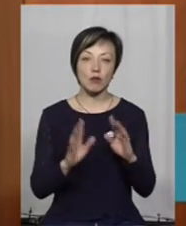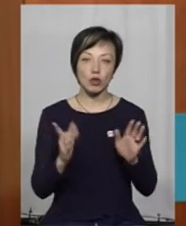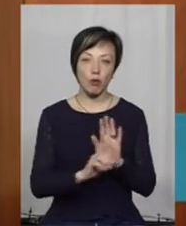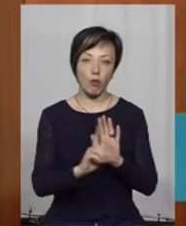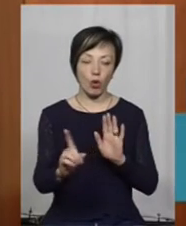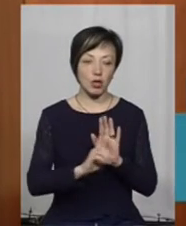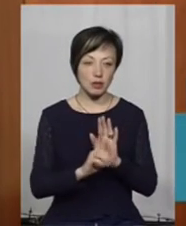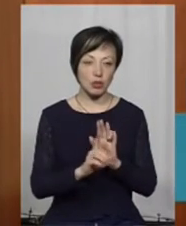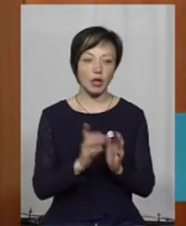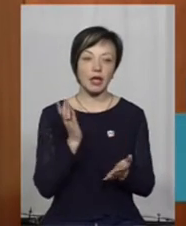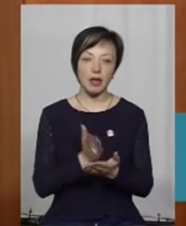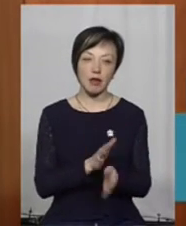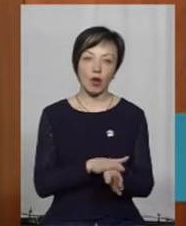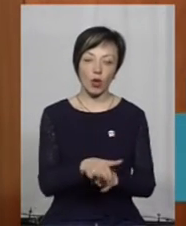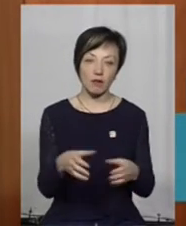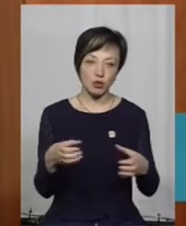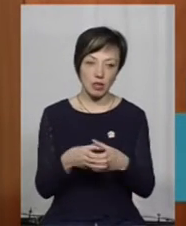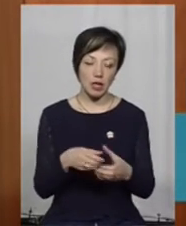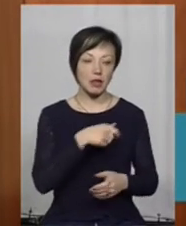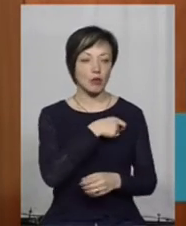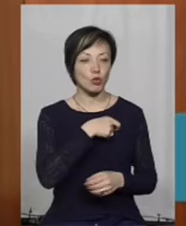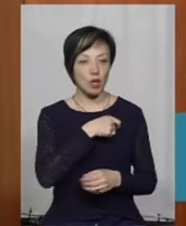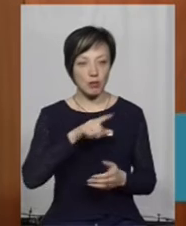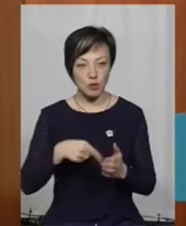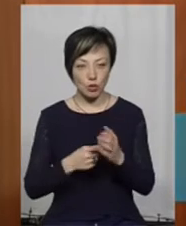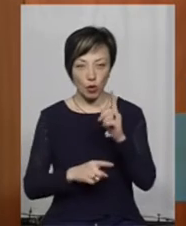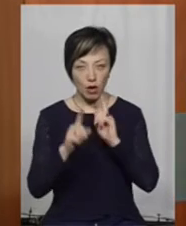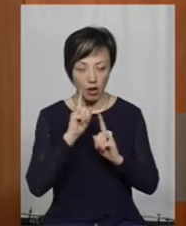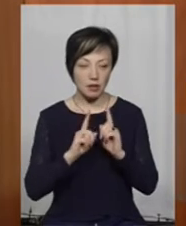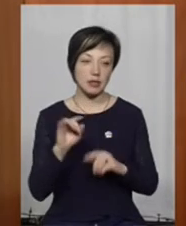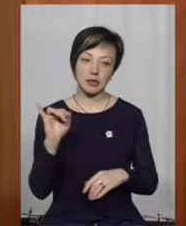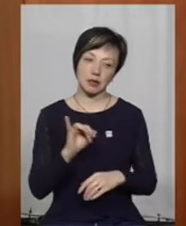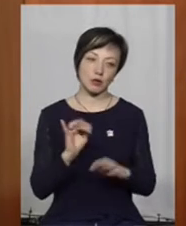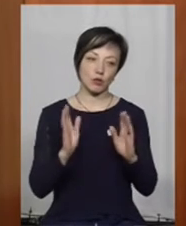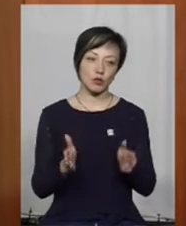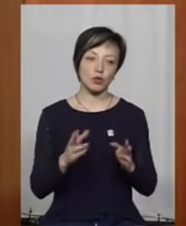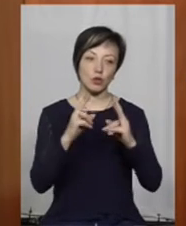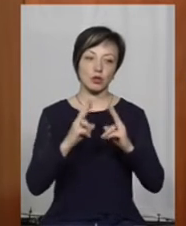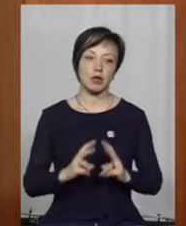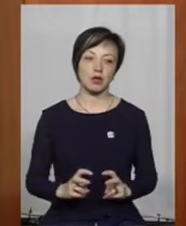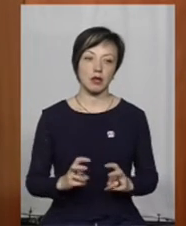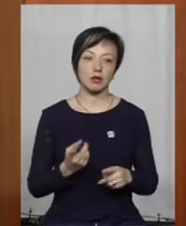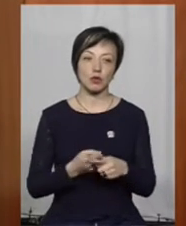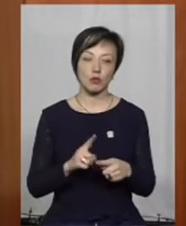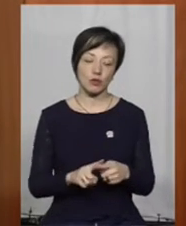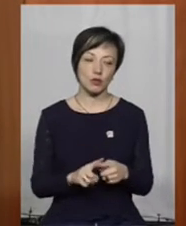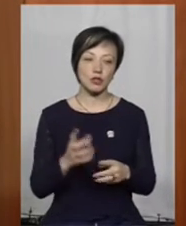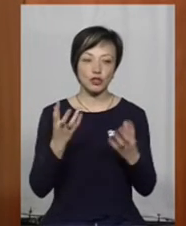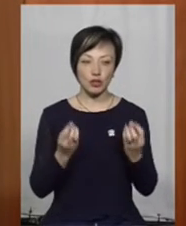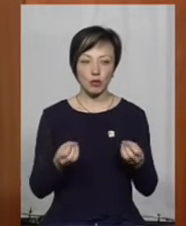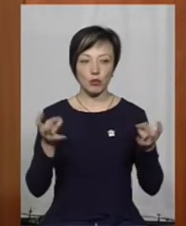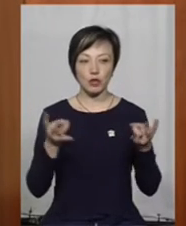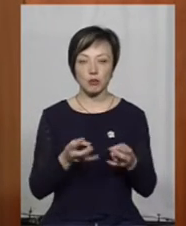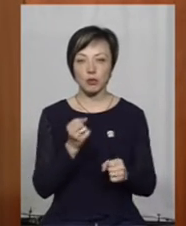Є в нас виконавчий комітет, депутати міської ради і будуть розглядати. Тому це ще